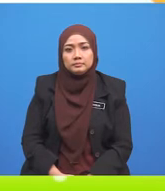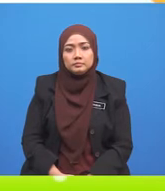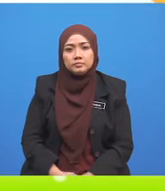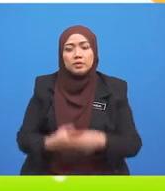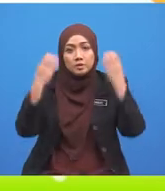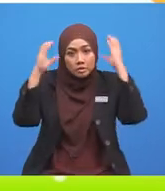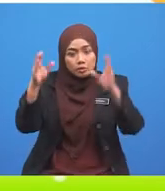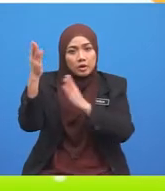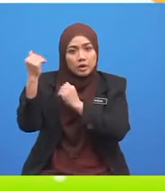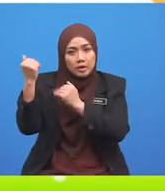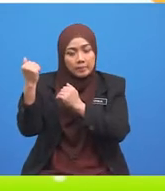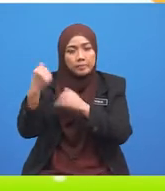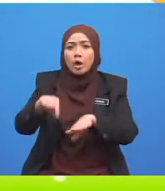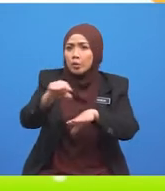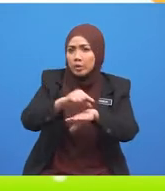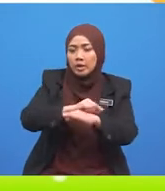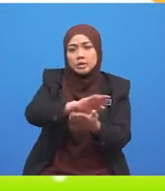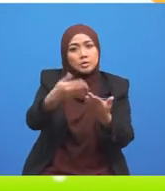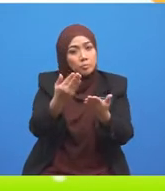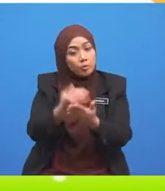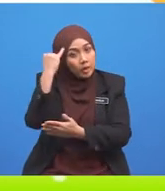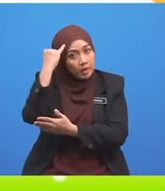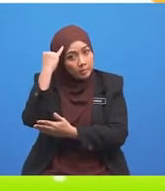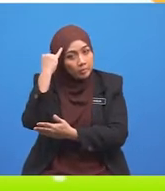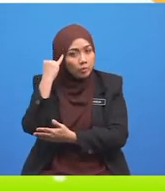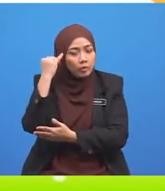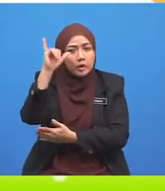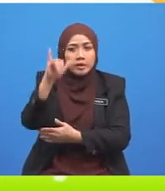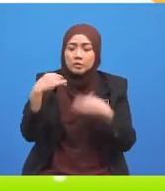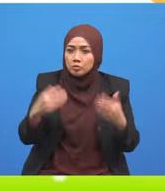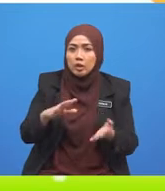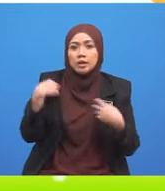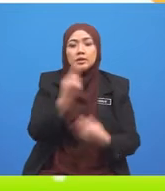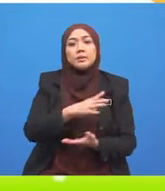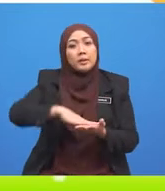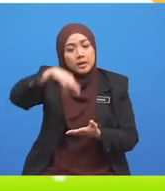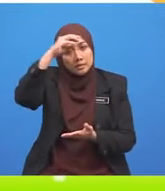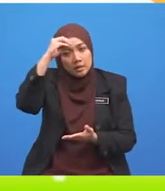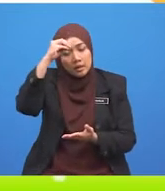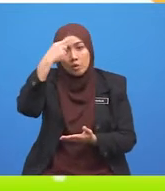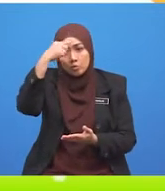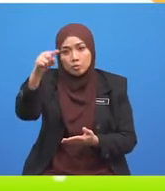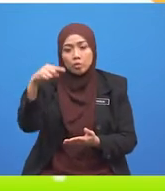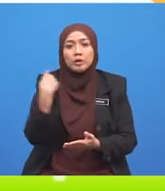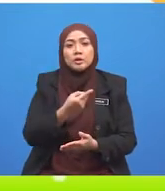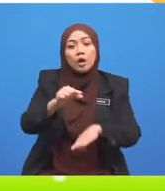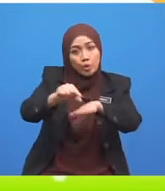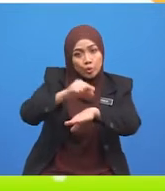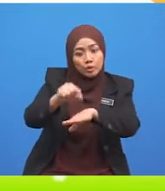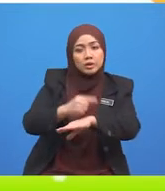Pesanan cikgu, gunakanlah segala ilmu yang dipelajari hari ini untuk kegunaan kehidupan